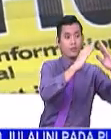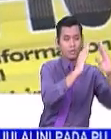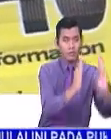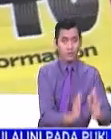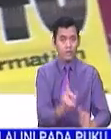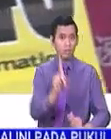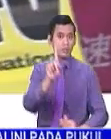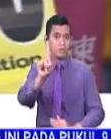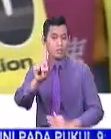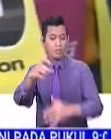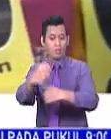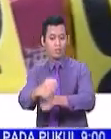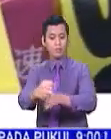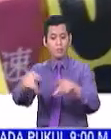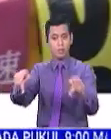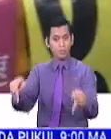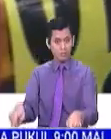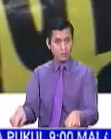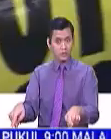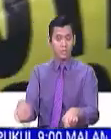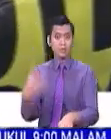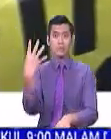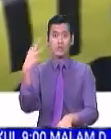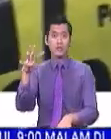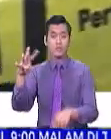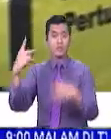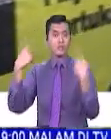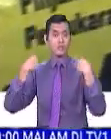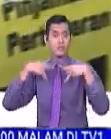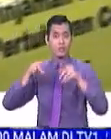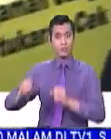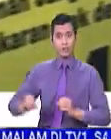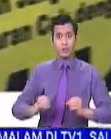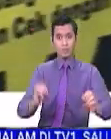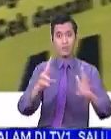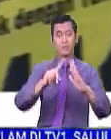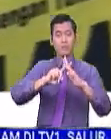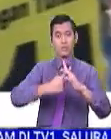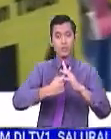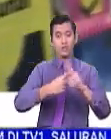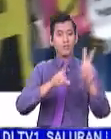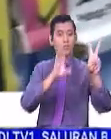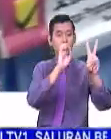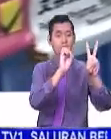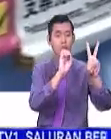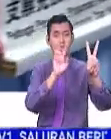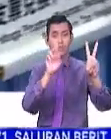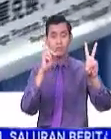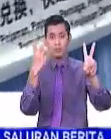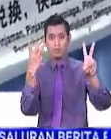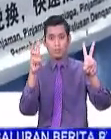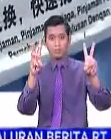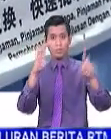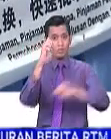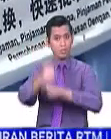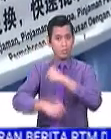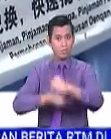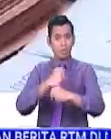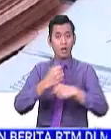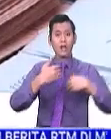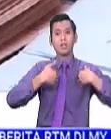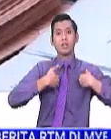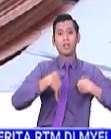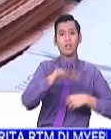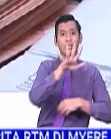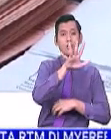dan sebuah premis kedai tambahnya Lagi operasi sedikit ini telah bermula sejak tahun 2016 dan mempunyai 500 pelanggan dengan